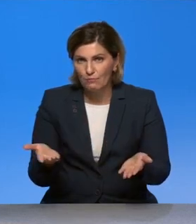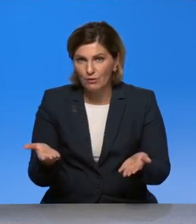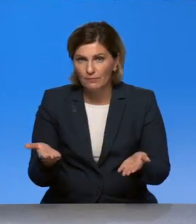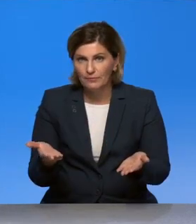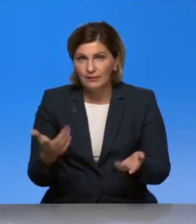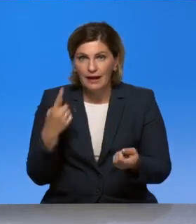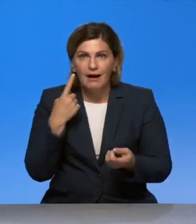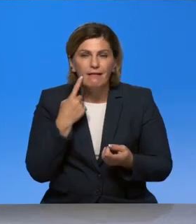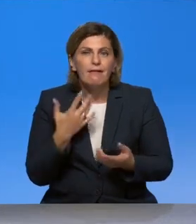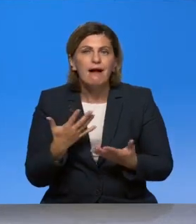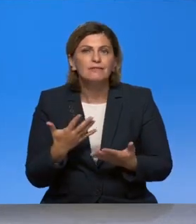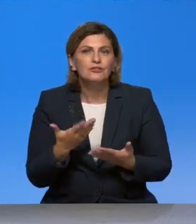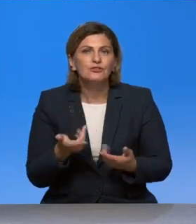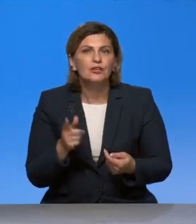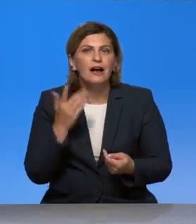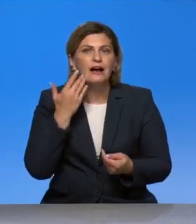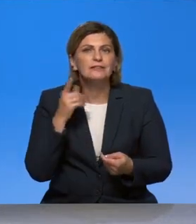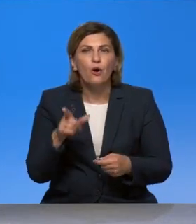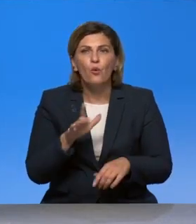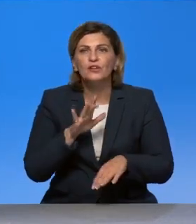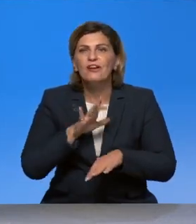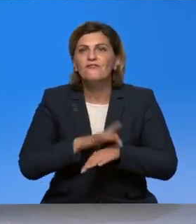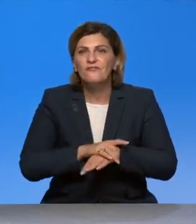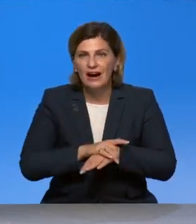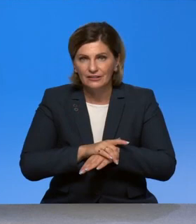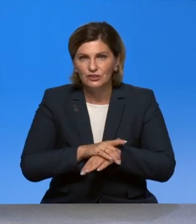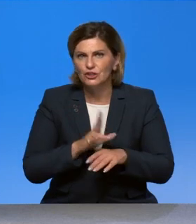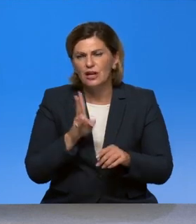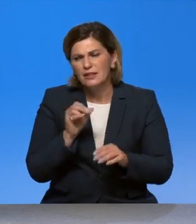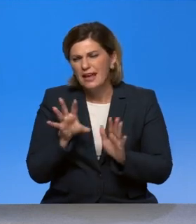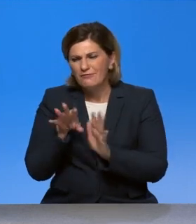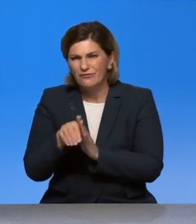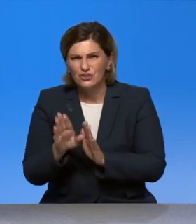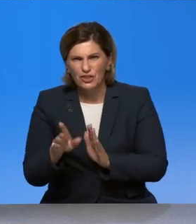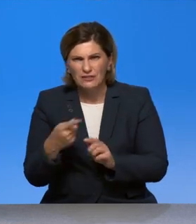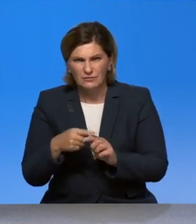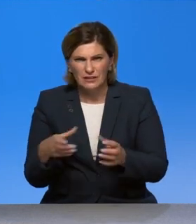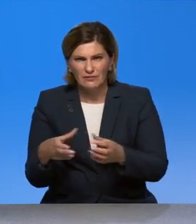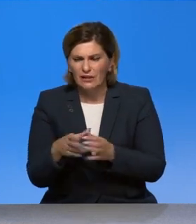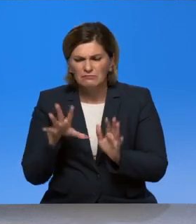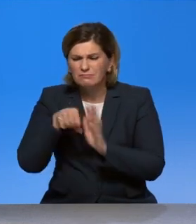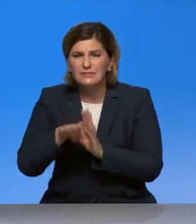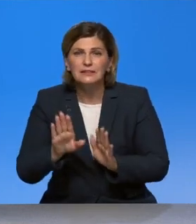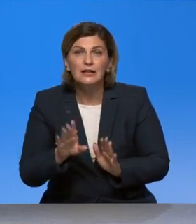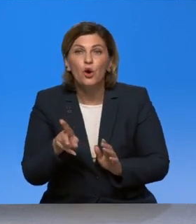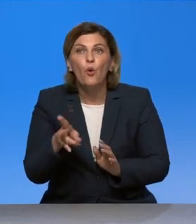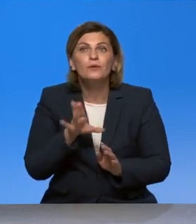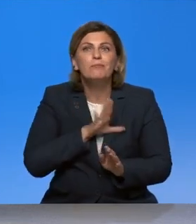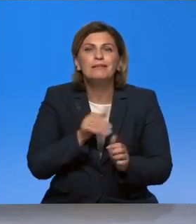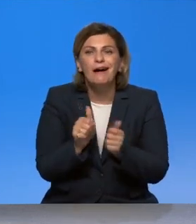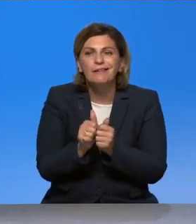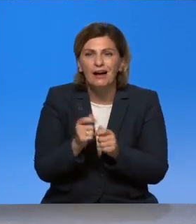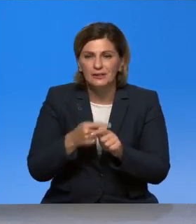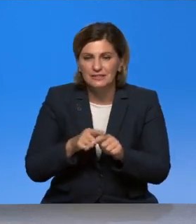Конечно же, когда он фактически стал не частью клана, он им не стал, не интегрировался в общество, но он был рядом с этим обществом,